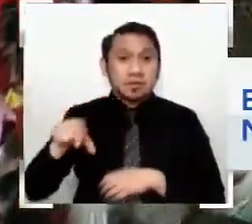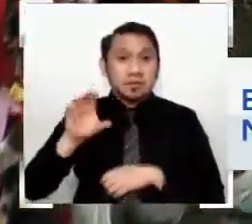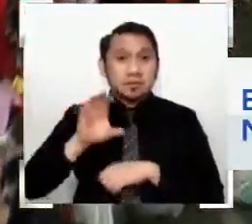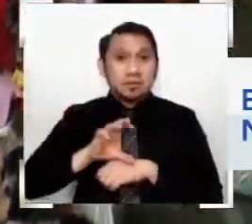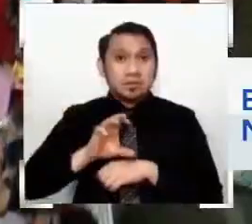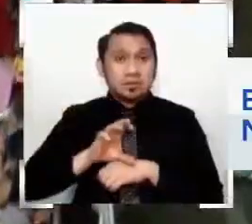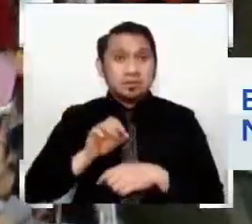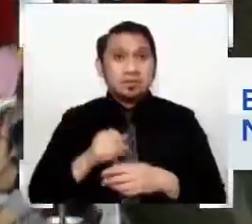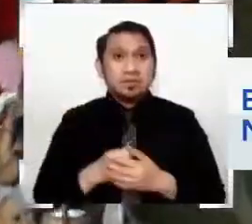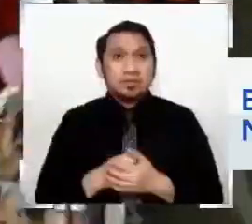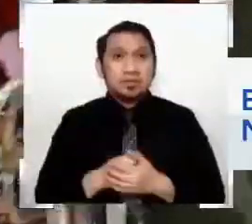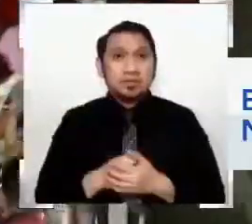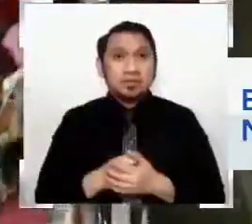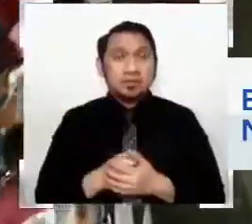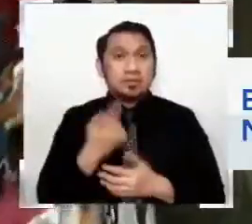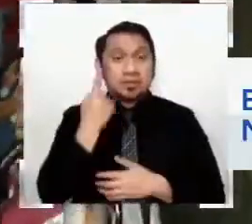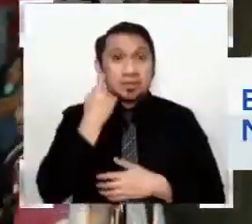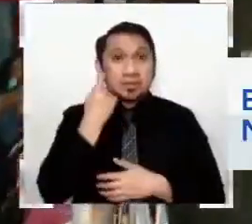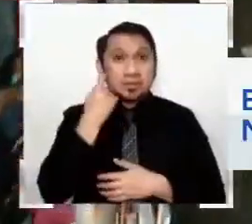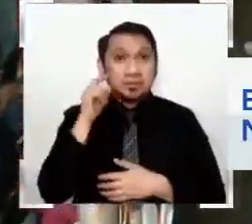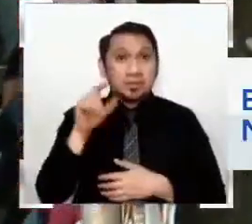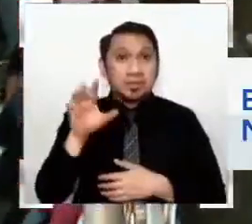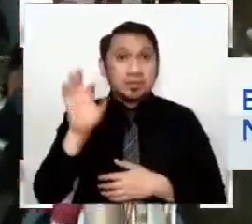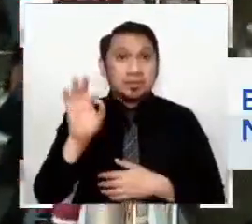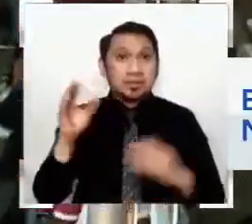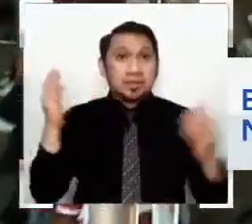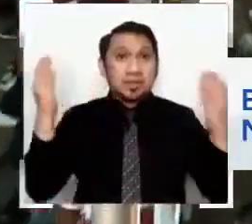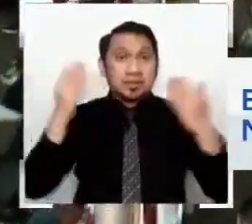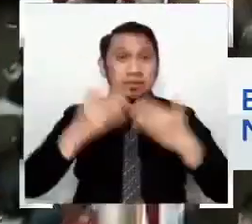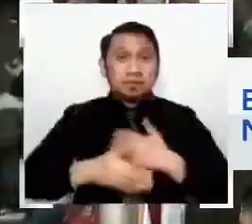Center, kanina alas 9 ng gabi umabot na sa